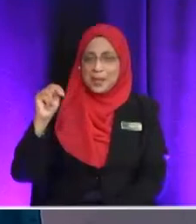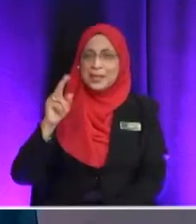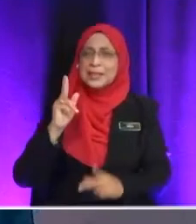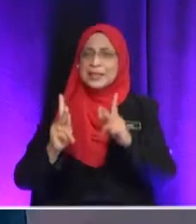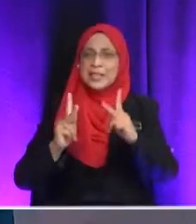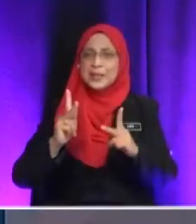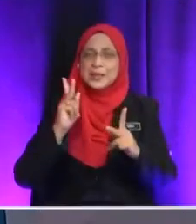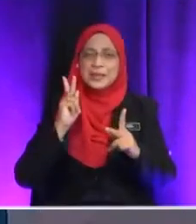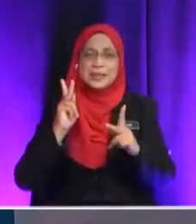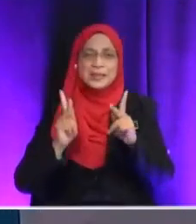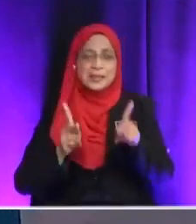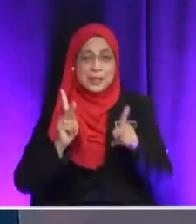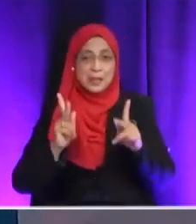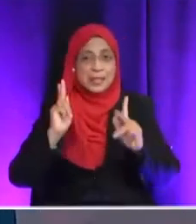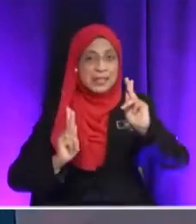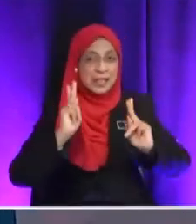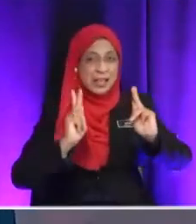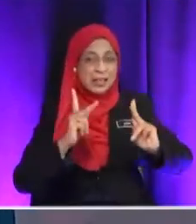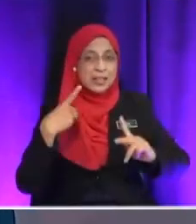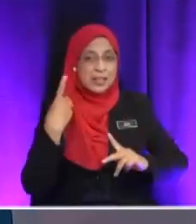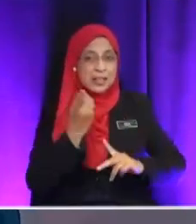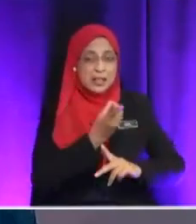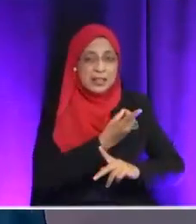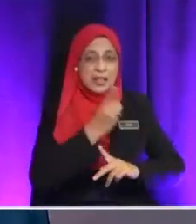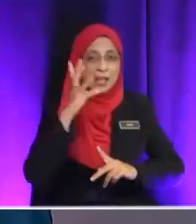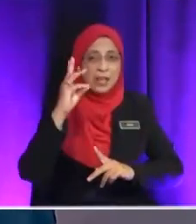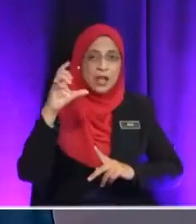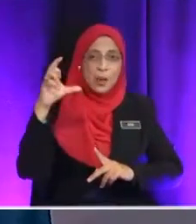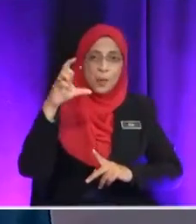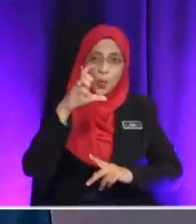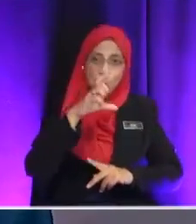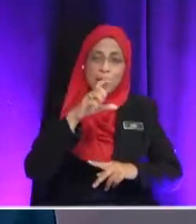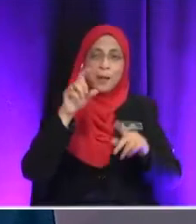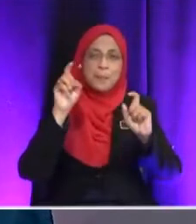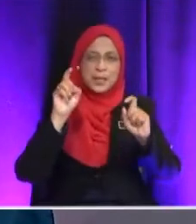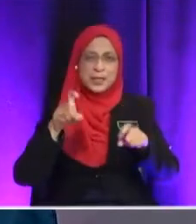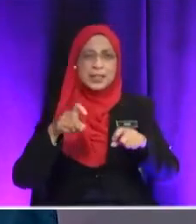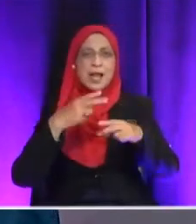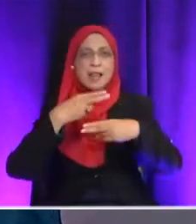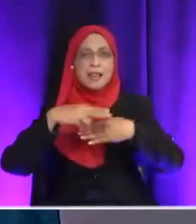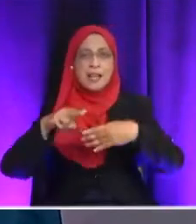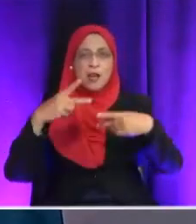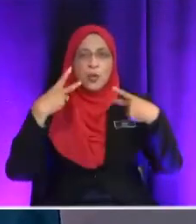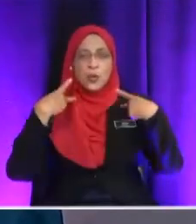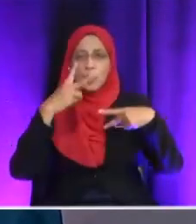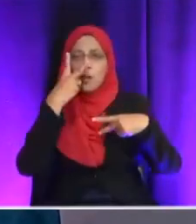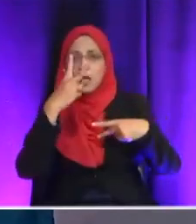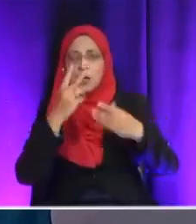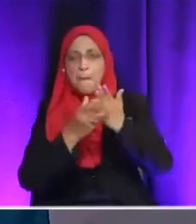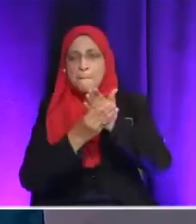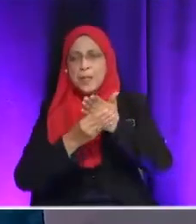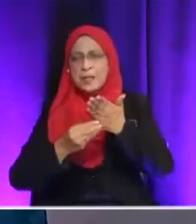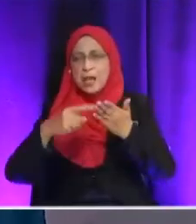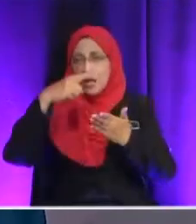penting abujid dalam jawaban Farhan tadi yang paling penting minyak hitam-hitam kita kalau